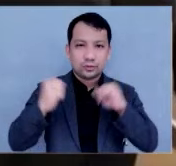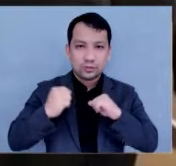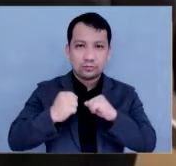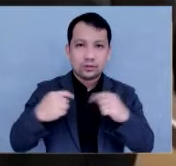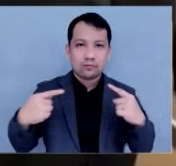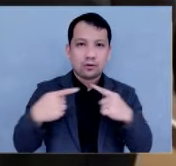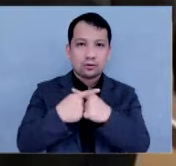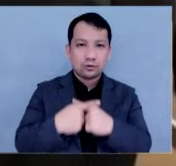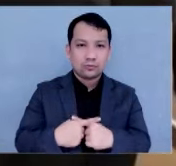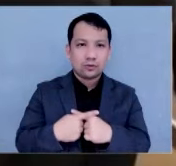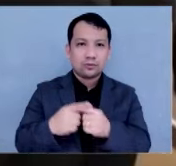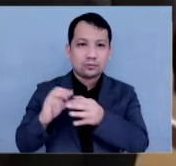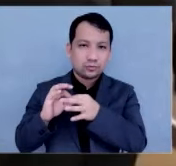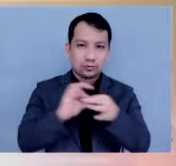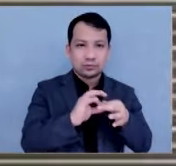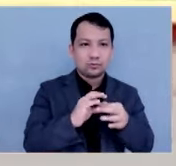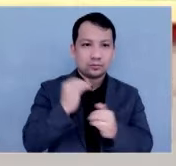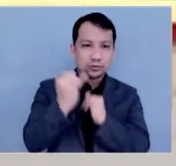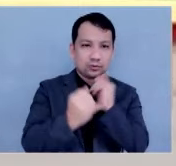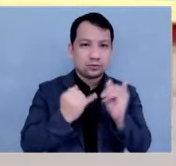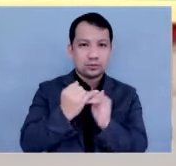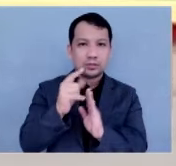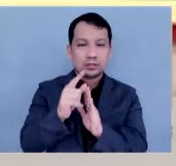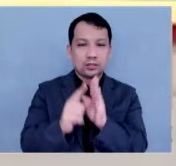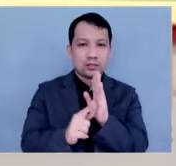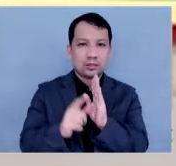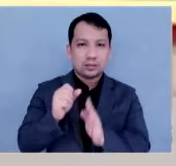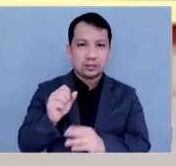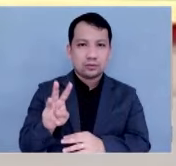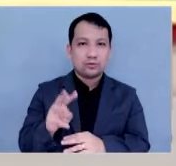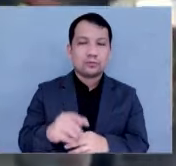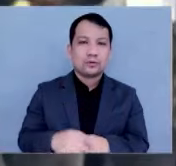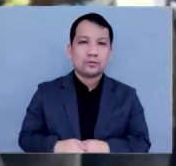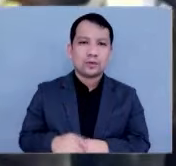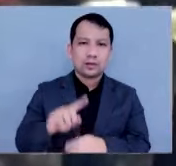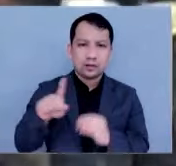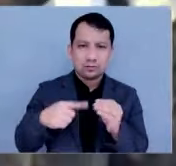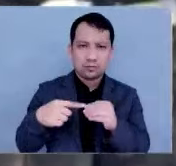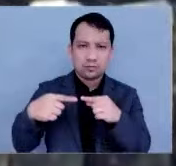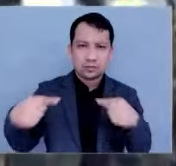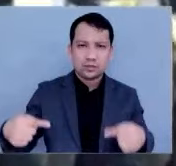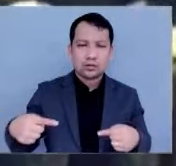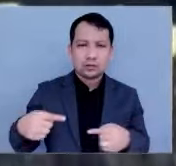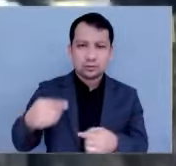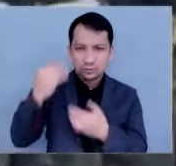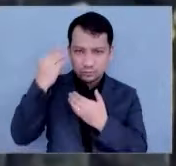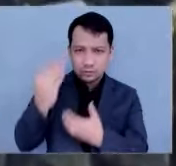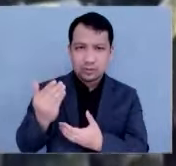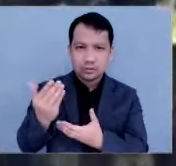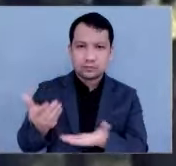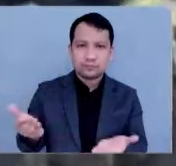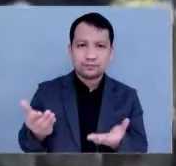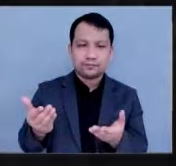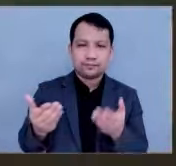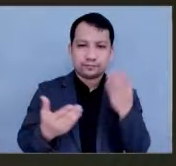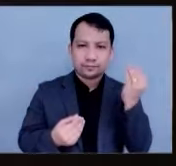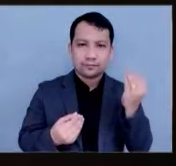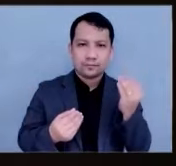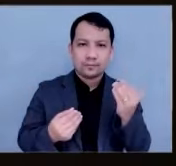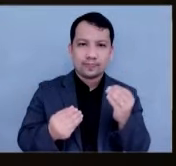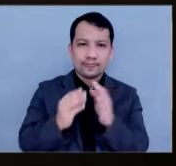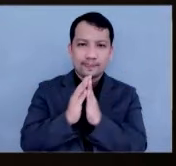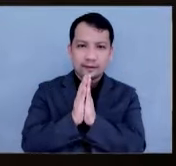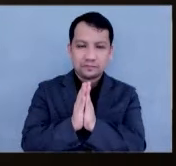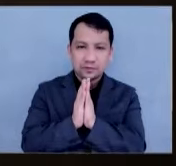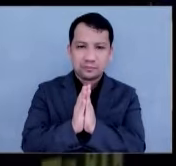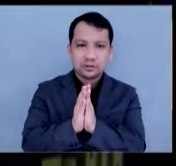accordance with international Bukod sa agaan ng teritoryo mainit na usapan din ang sitwasyon sa Myanmar pati